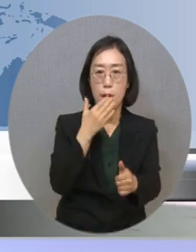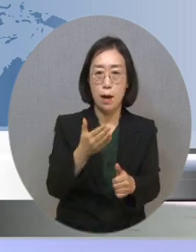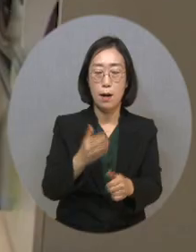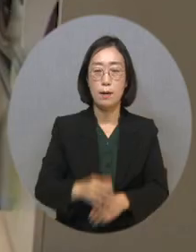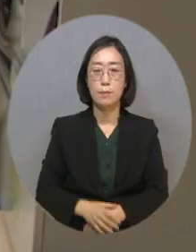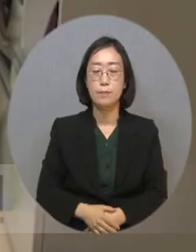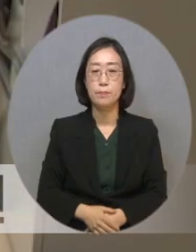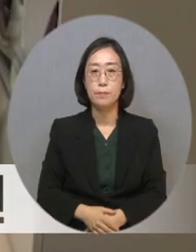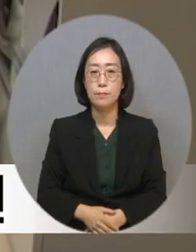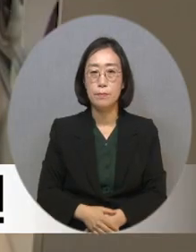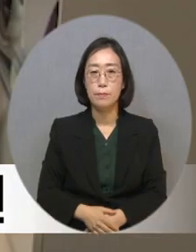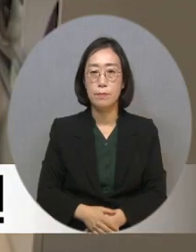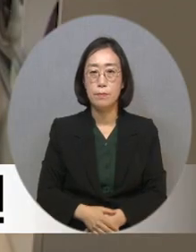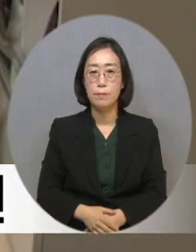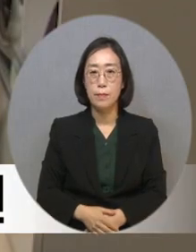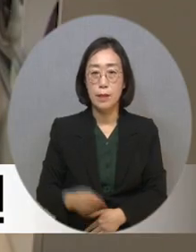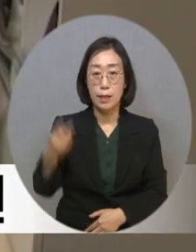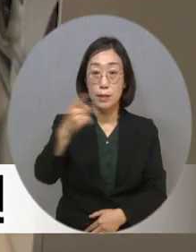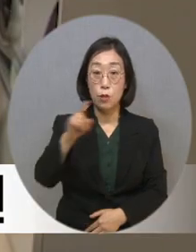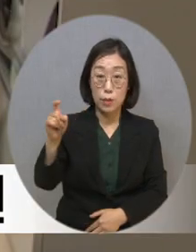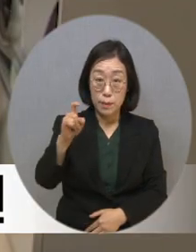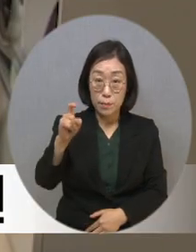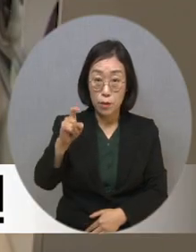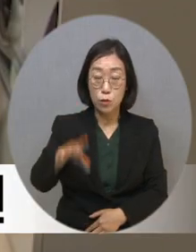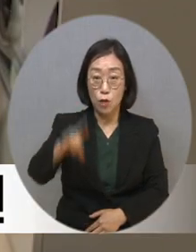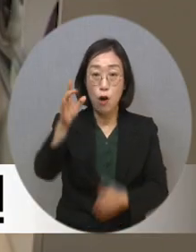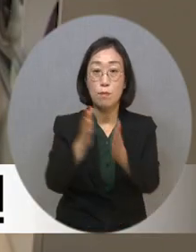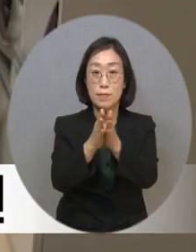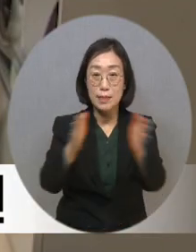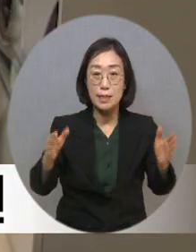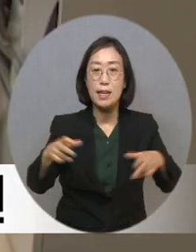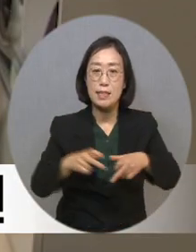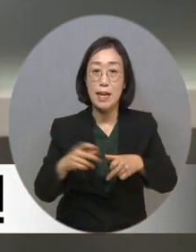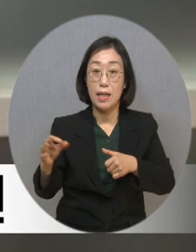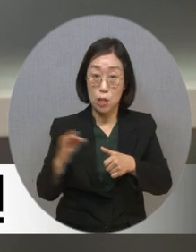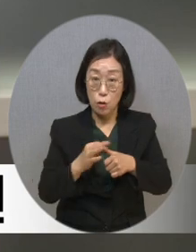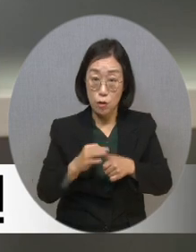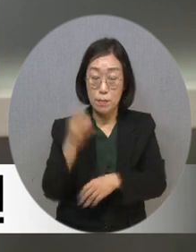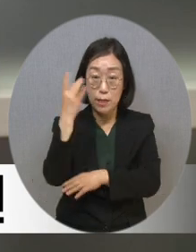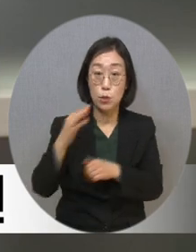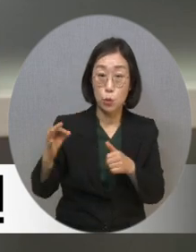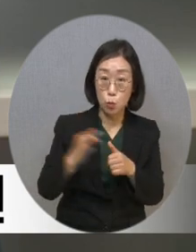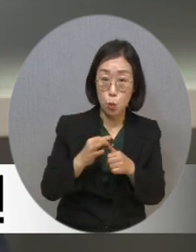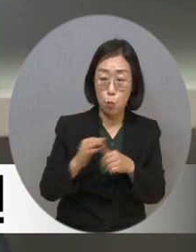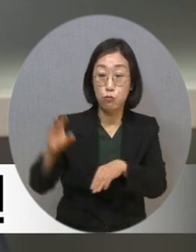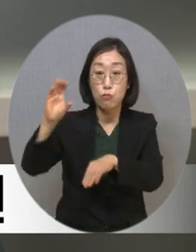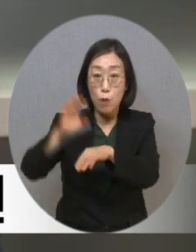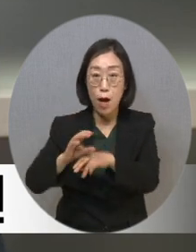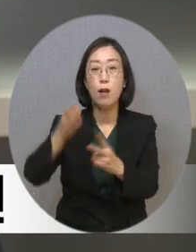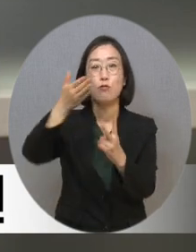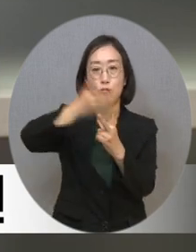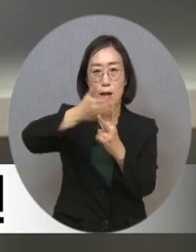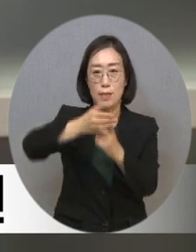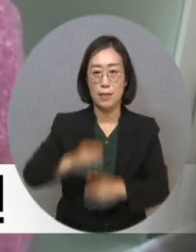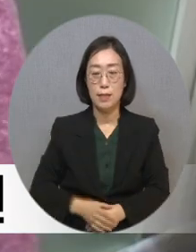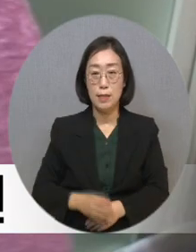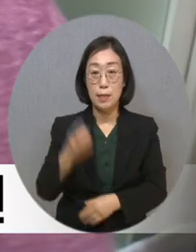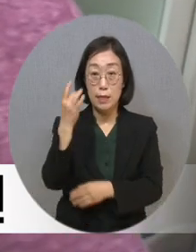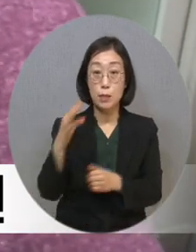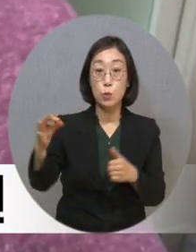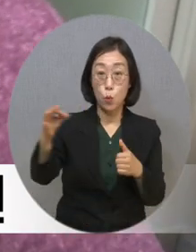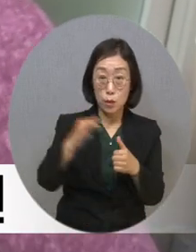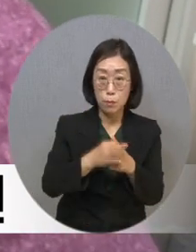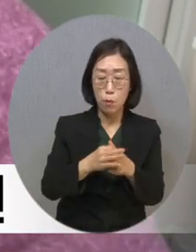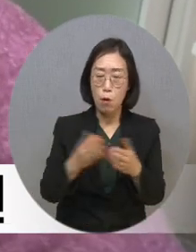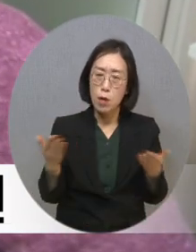겁니다 지난 2010년 7월 시행된 장애인 연금은 기초 급여와 부가 급여로 나뉩니다 기초 급여는